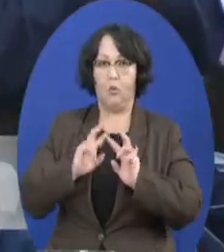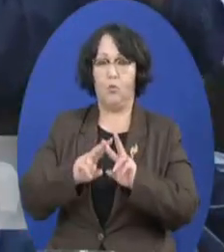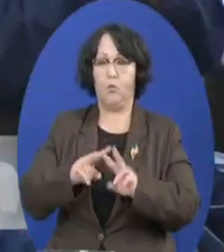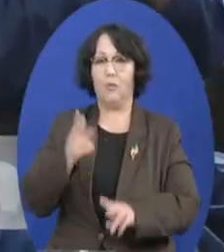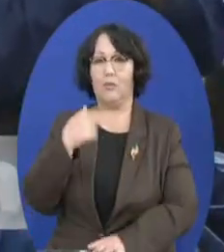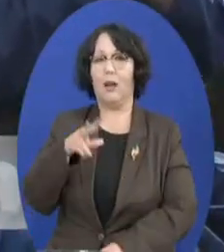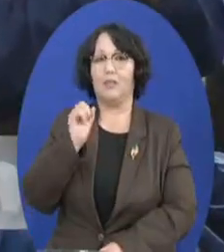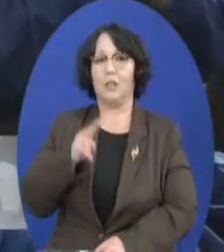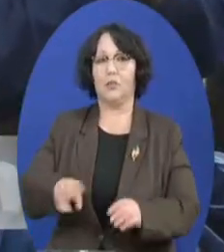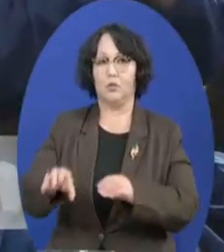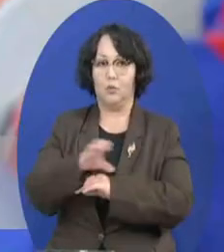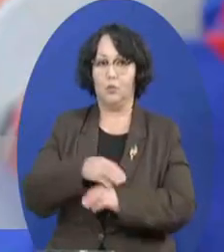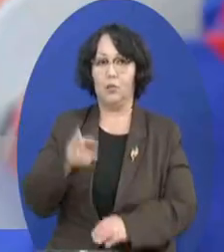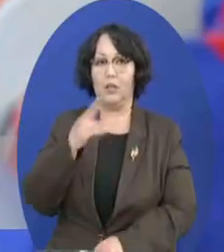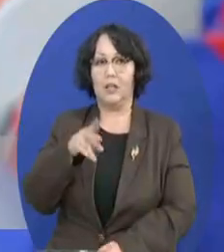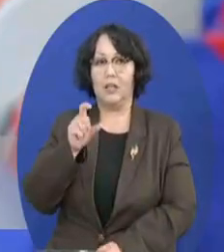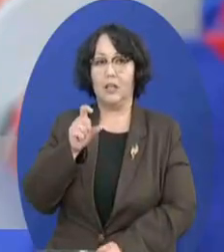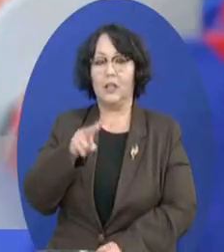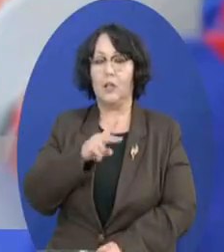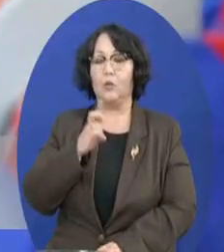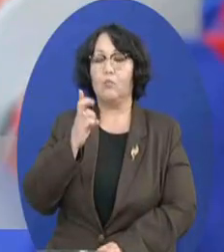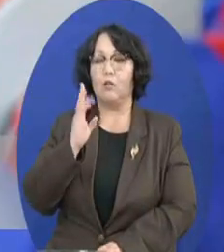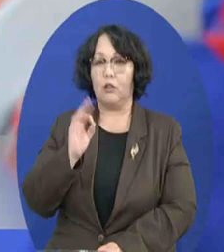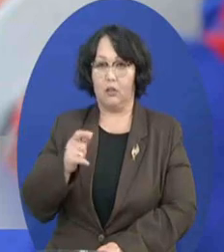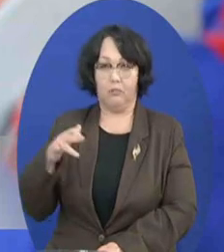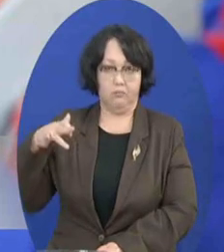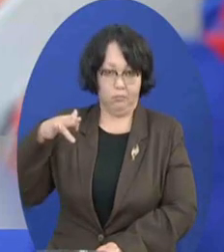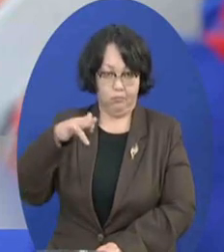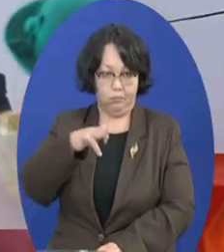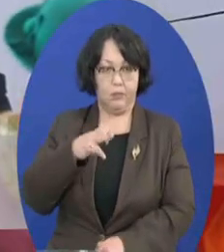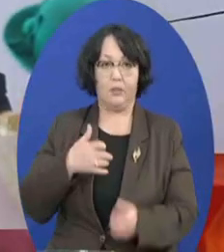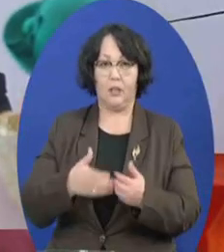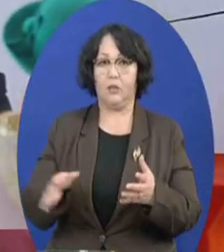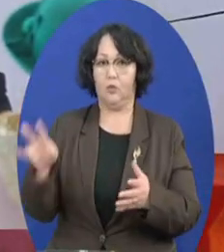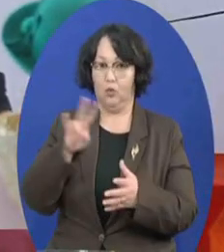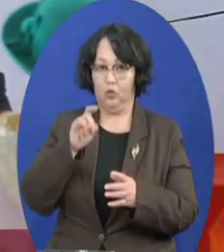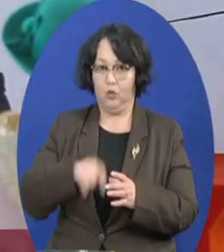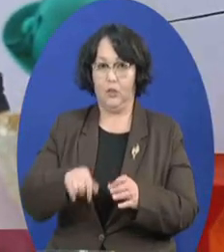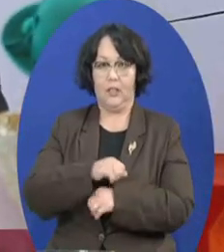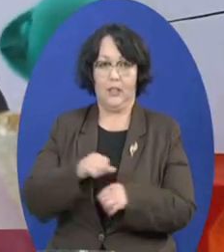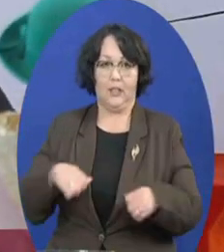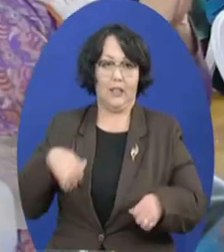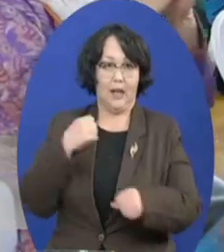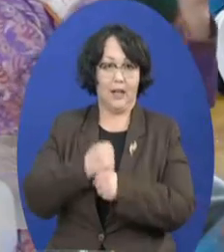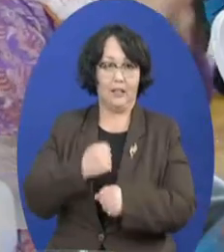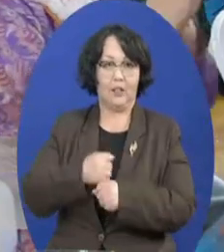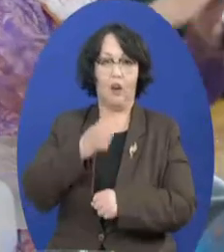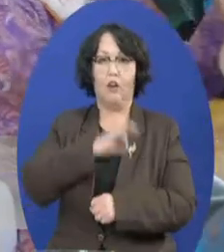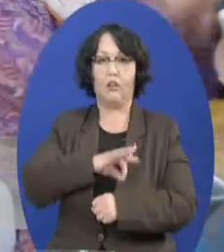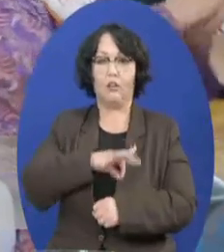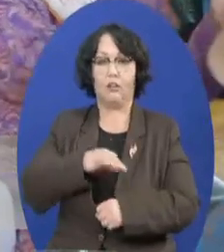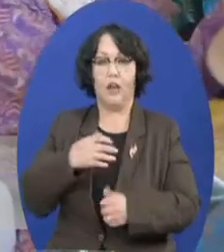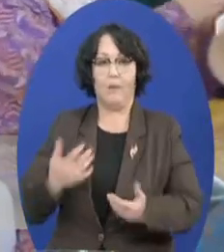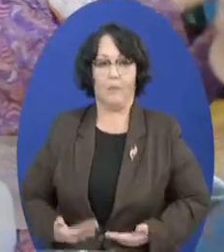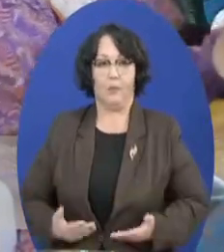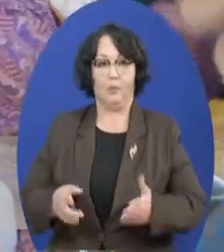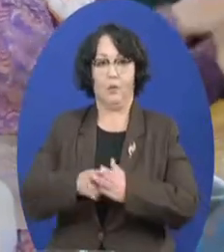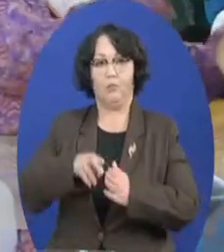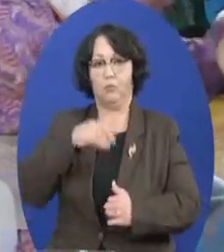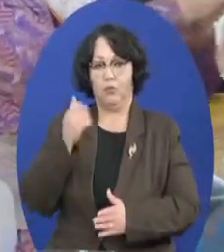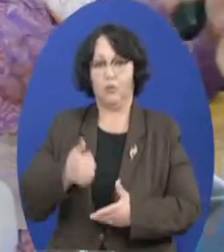суманд энэ онд Дэлэн болдог нэртэй нисэхүүдл ашиглалтад орох юм. Нутаг орондоо иргэдэн ажилтай орлоготой амьдрах боломжийг бүрдүүлж